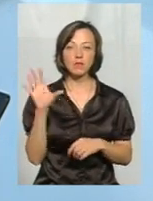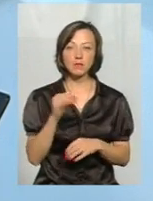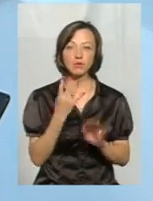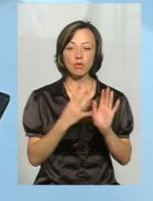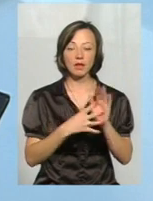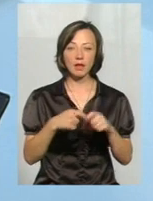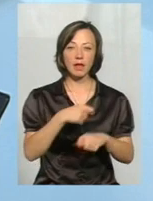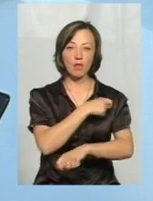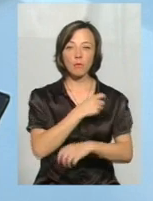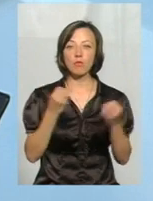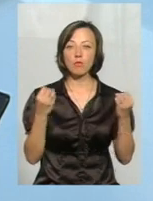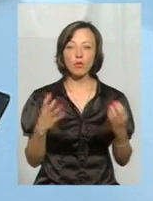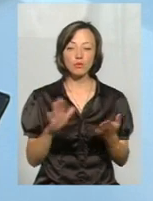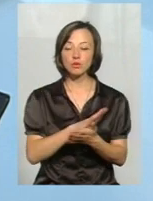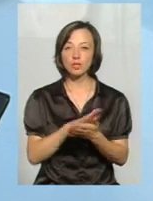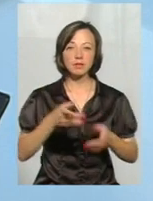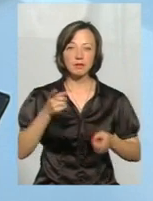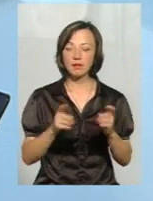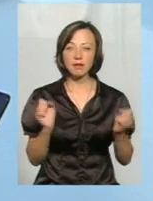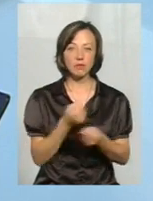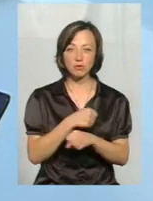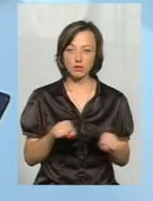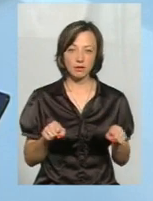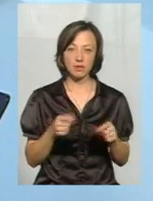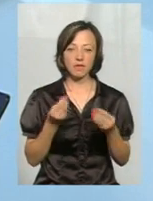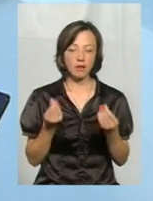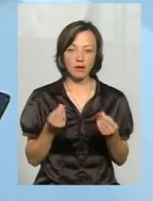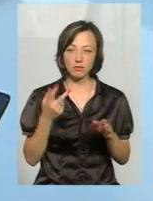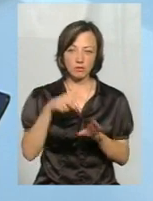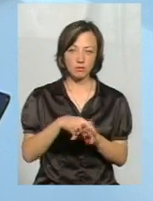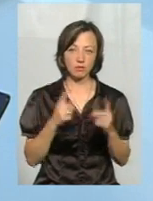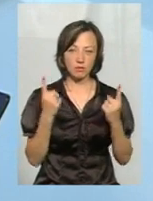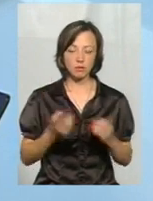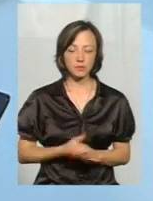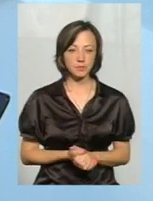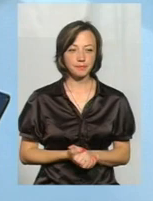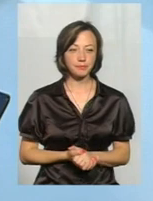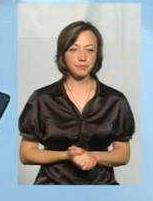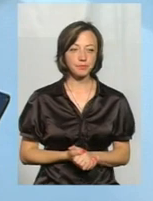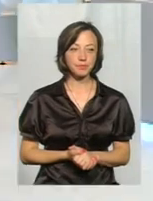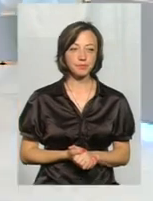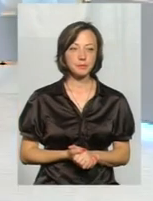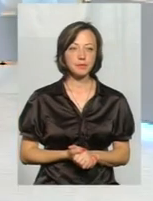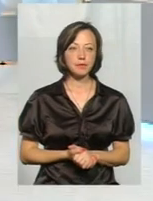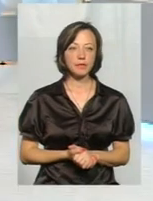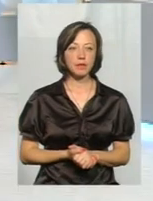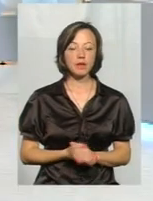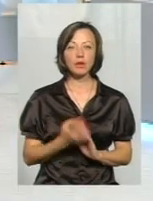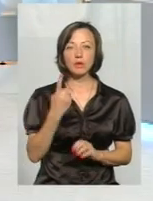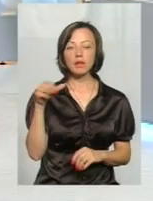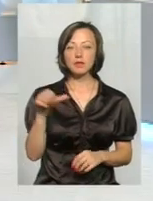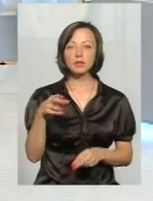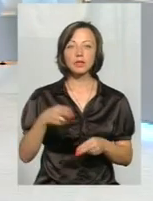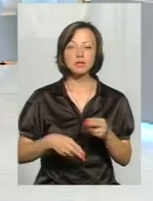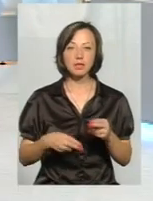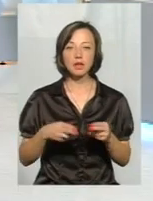49 кілометрів ми просто прочистити реально, це є можливо, і фінансово це сильне навантаження на бюджет. Пане Віталій, в нас буквально хвилина до кінця